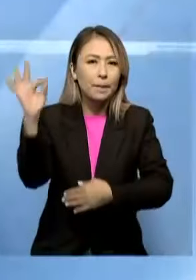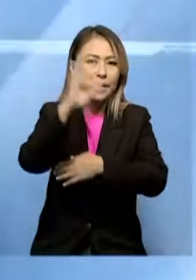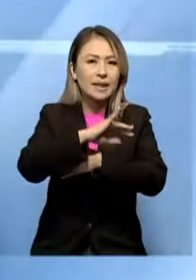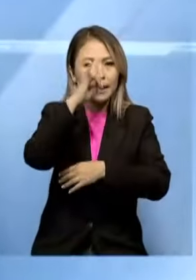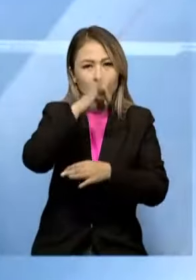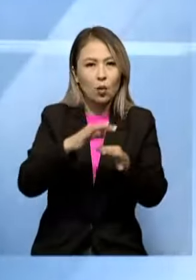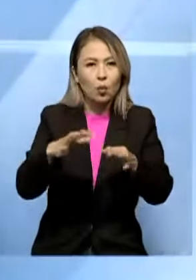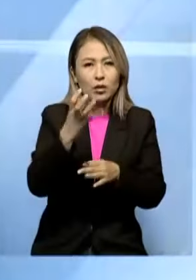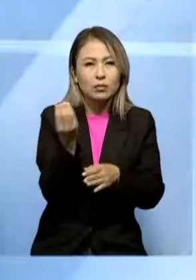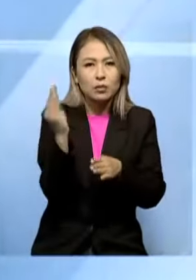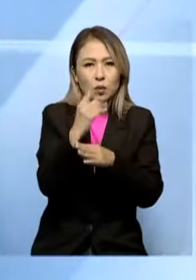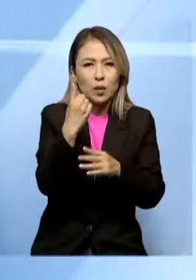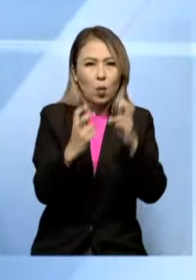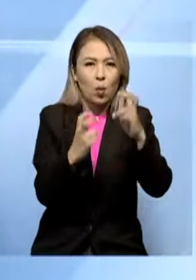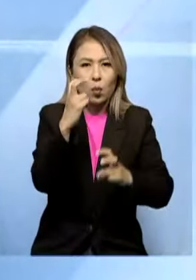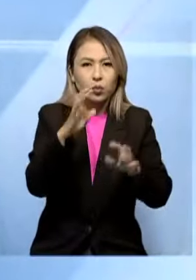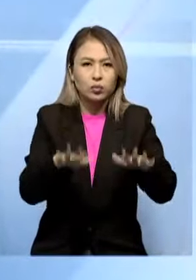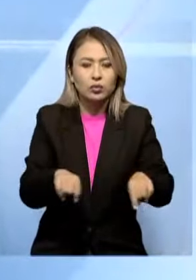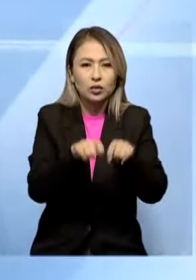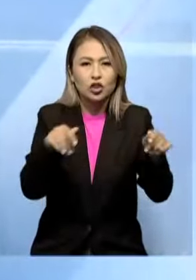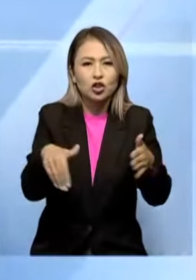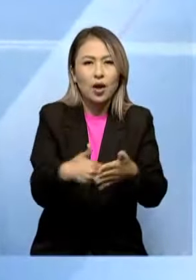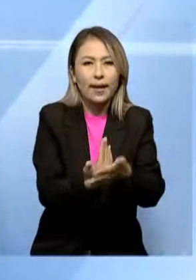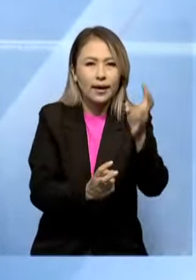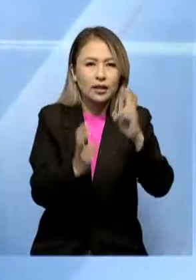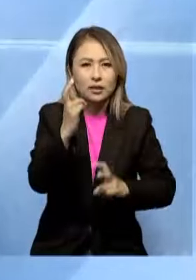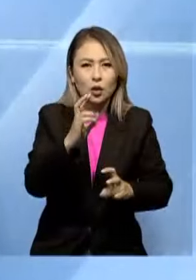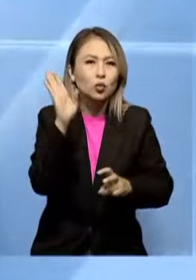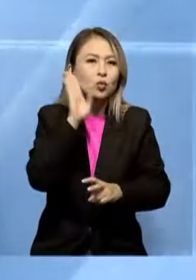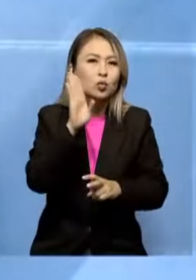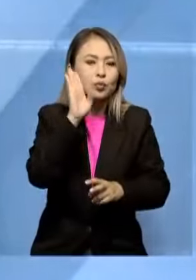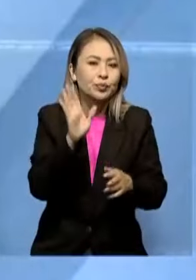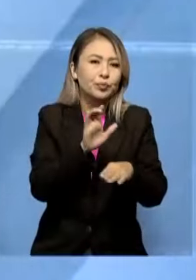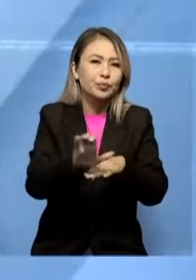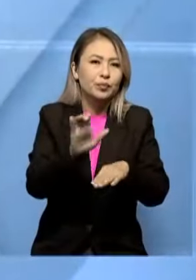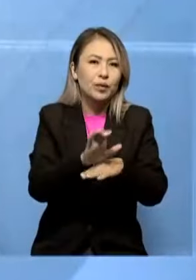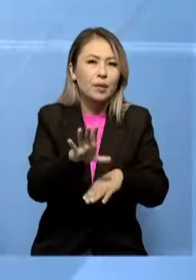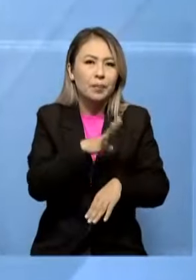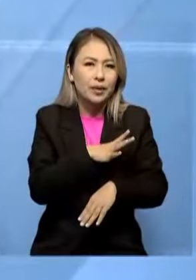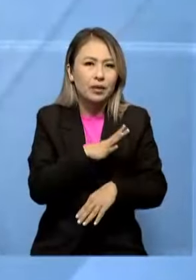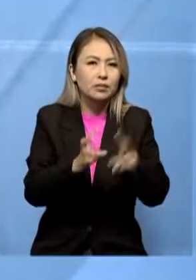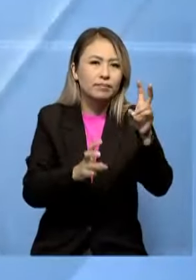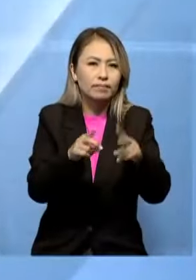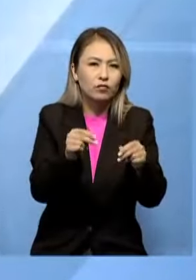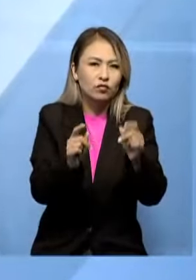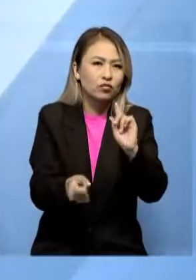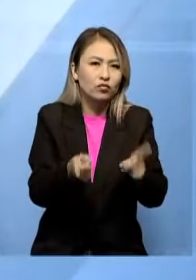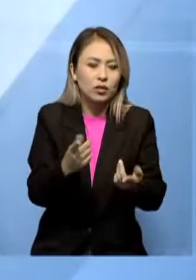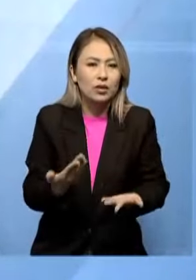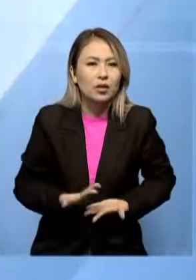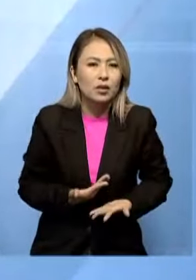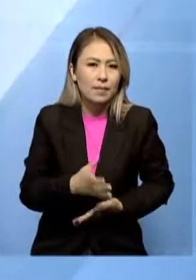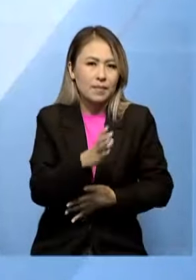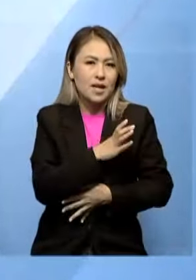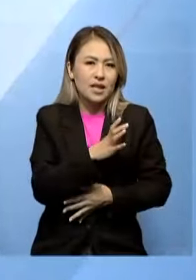Батыс Қазақстан облысында тағы бір өндіріс орны ашылды. Жаңа кәсіпорында минералды су шығарылады. Зауыт топырағы табиғи ресурстарға өте